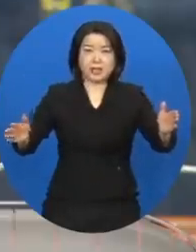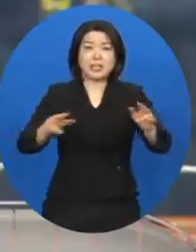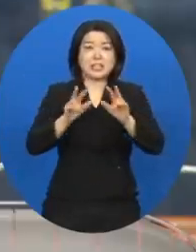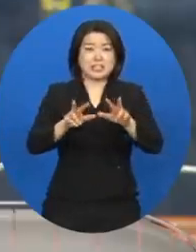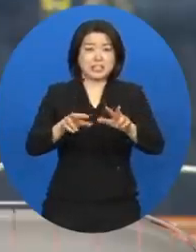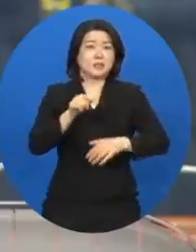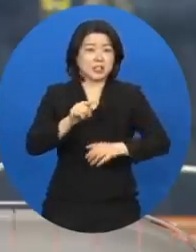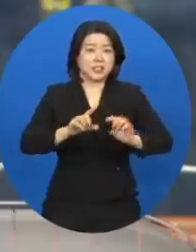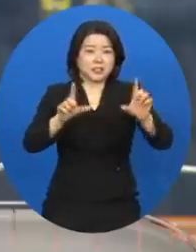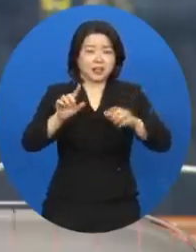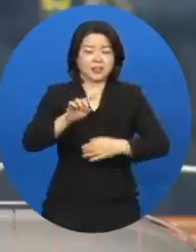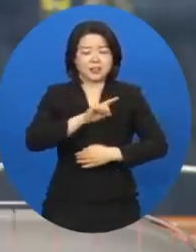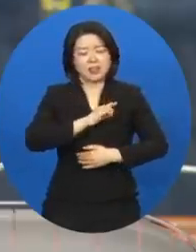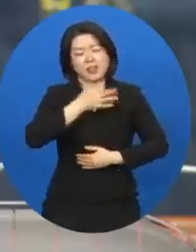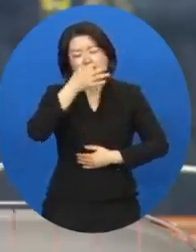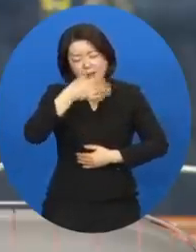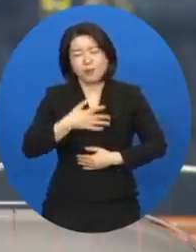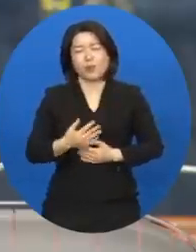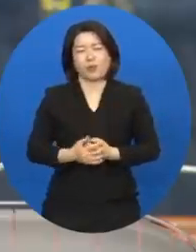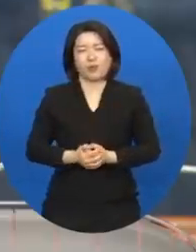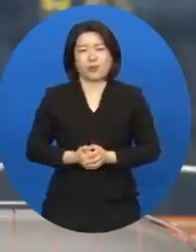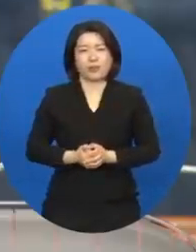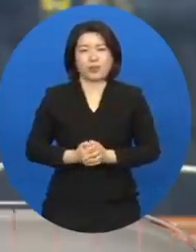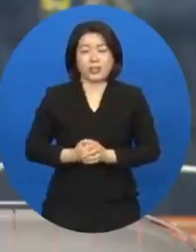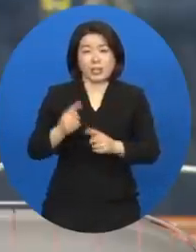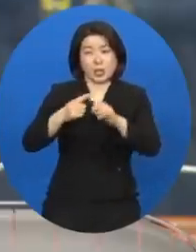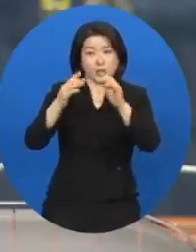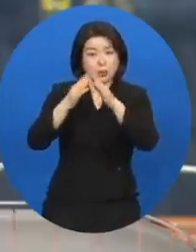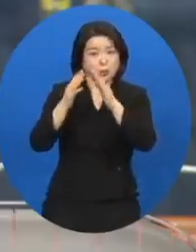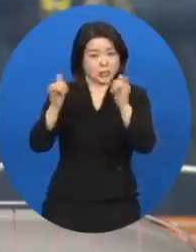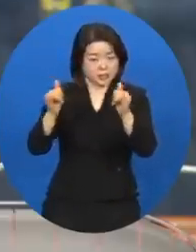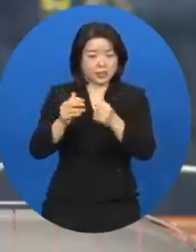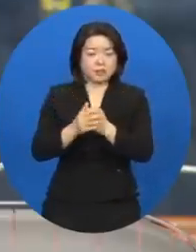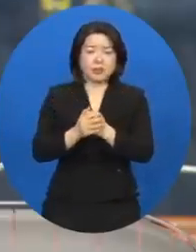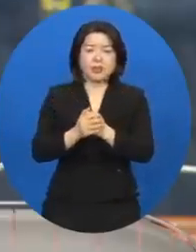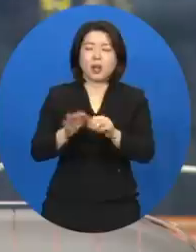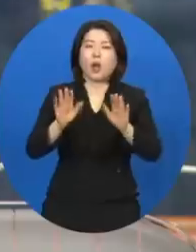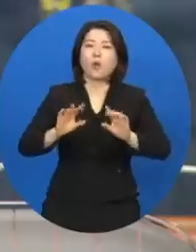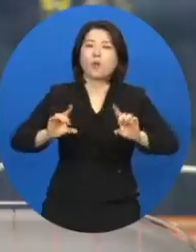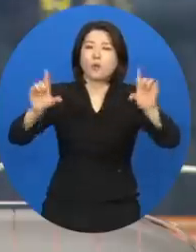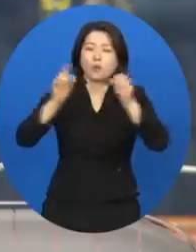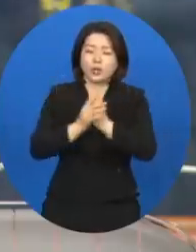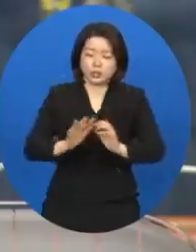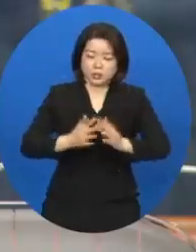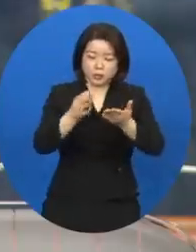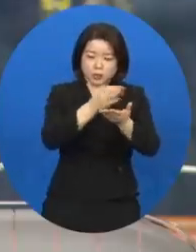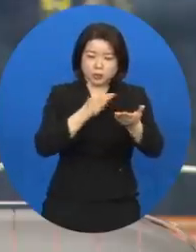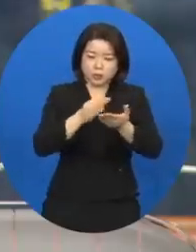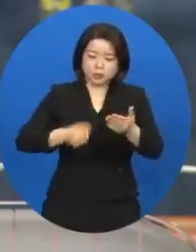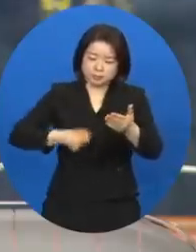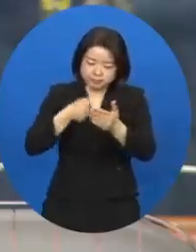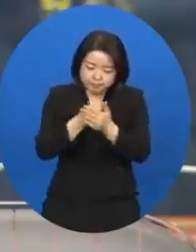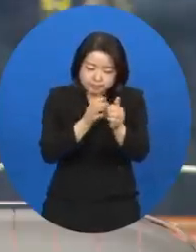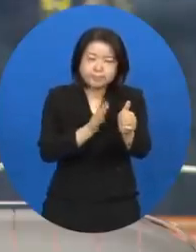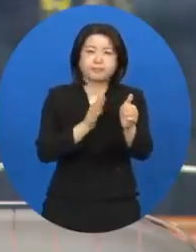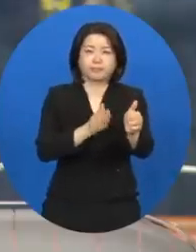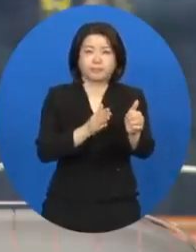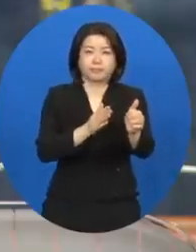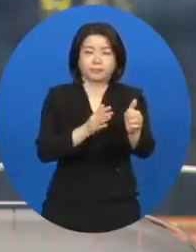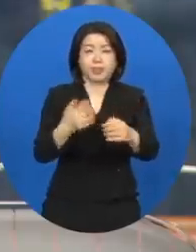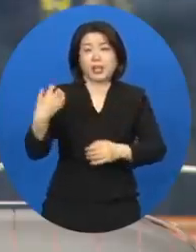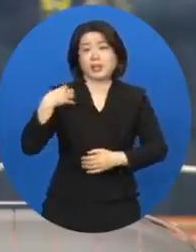지금이 제일 힘든 때였습니다. 교인들에게 올해도 건축원금 작정해 주세요. 담임